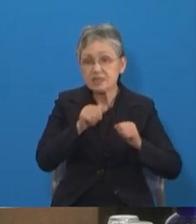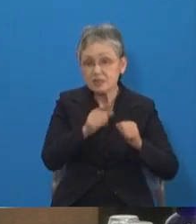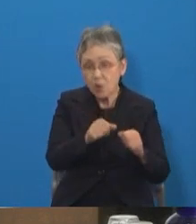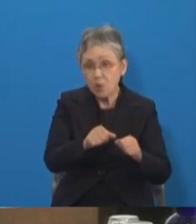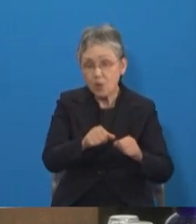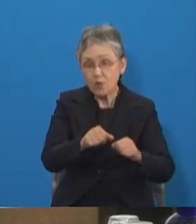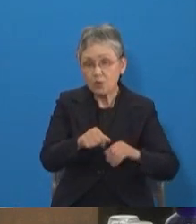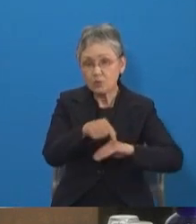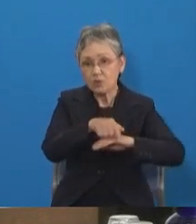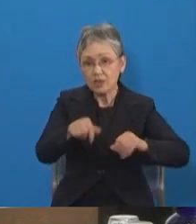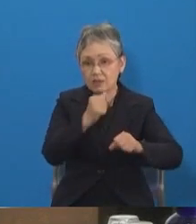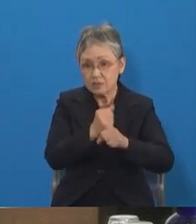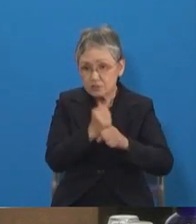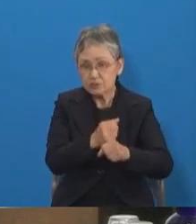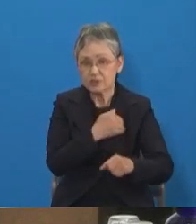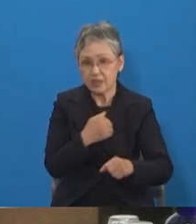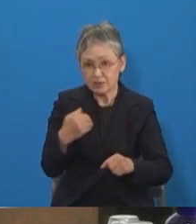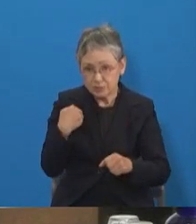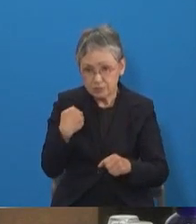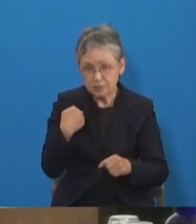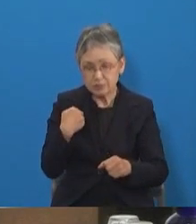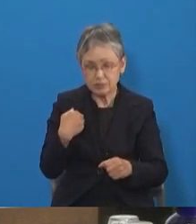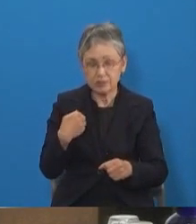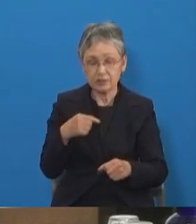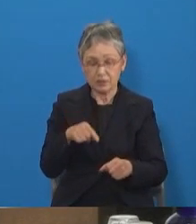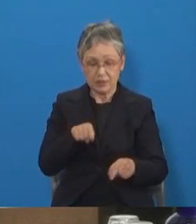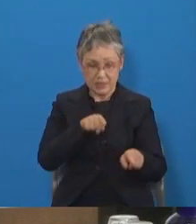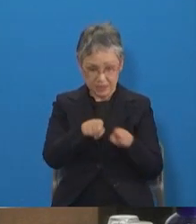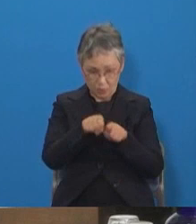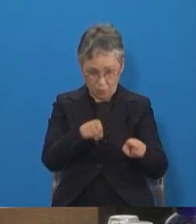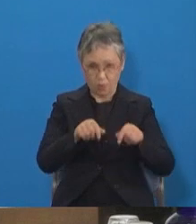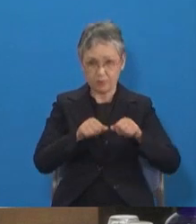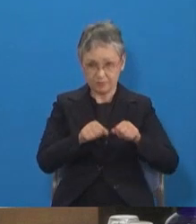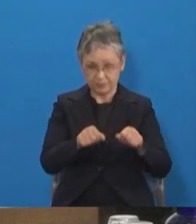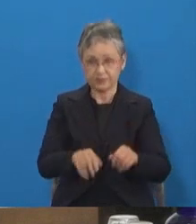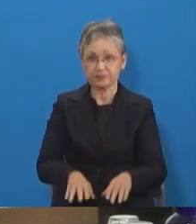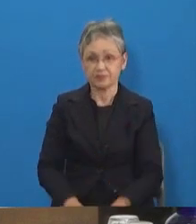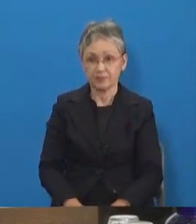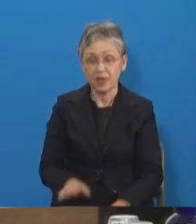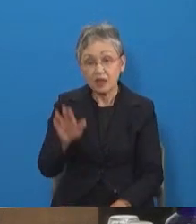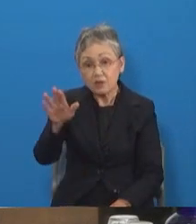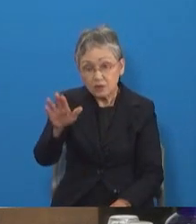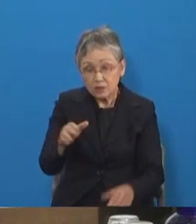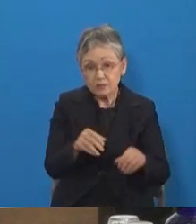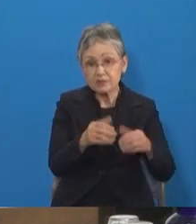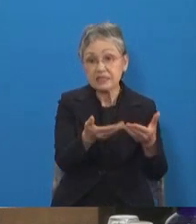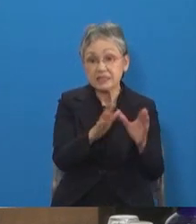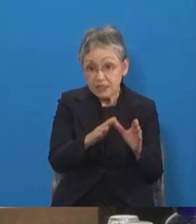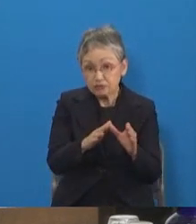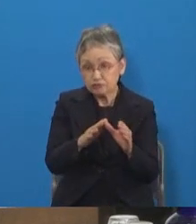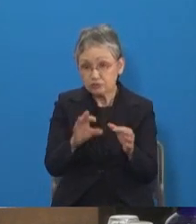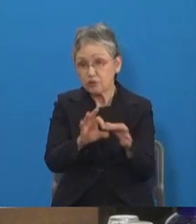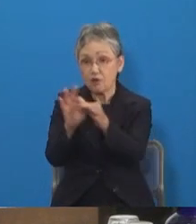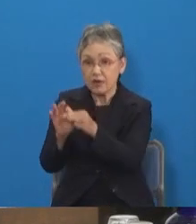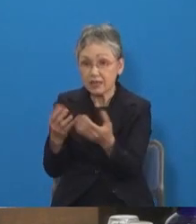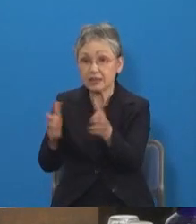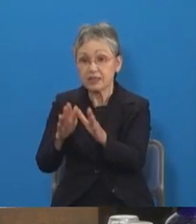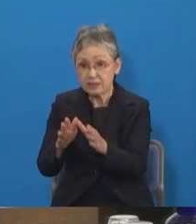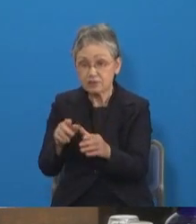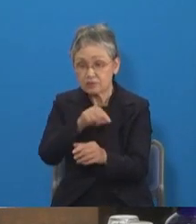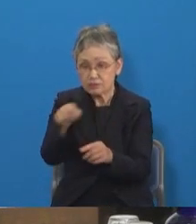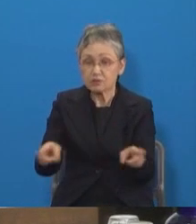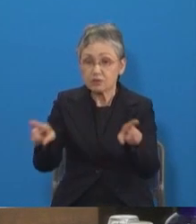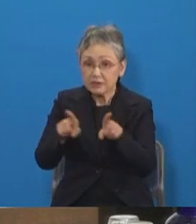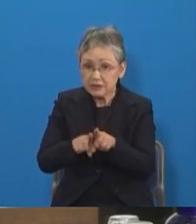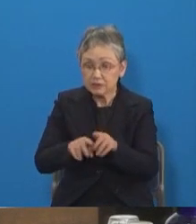ように、丁寧に確認、指導を行ってまいります。今後とも各施設、関係団体の皆様とともに、子どもたちの安